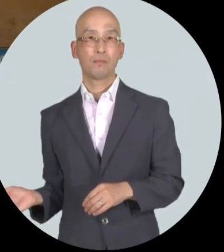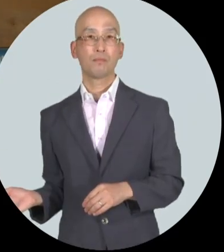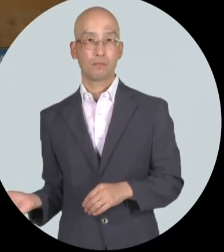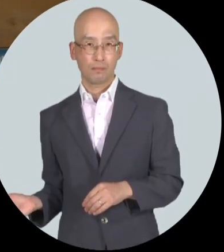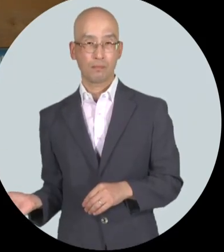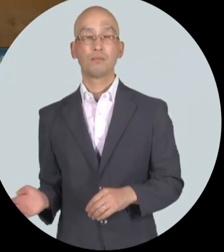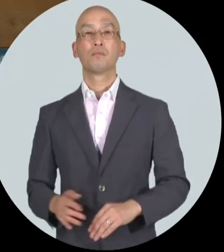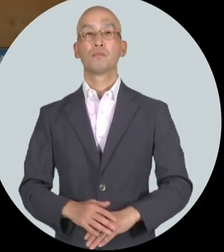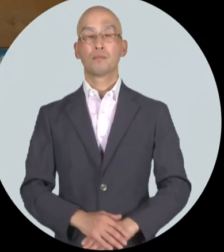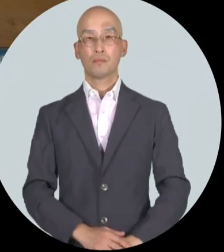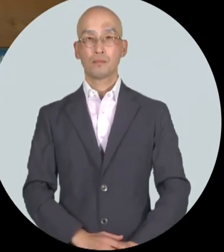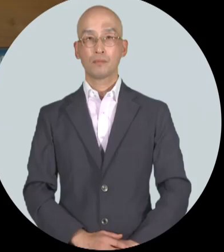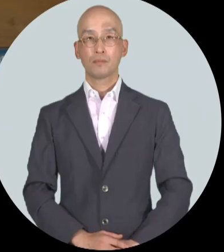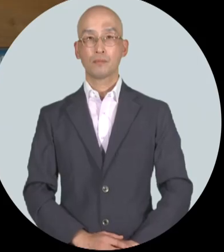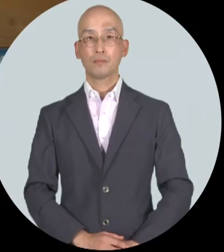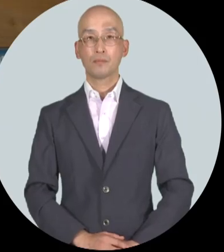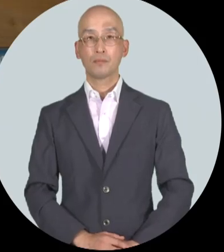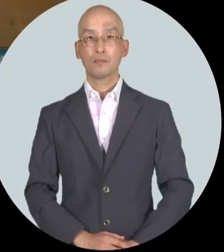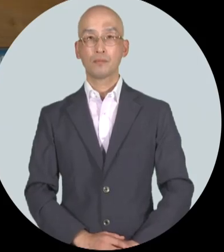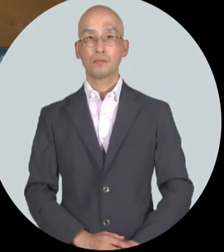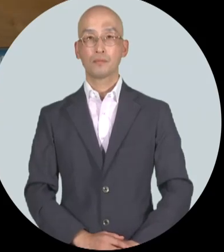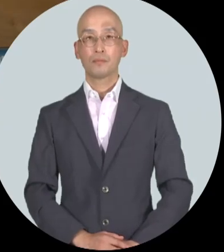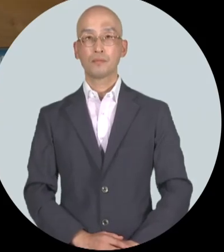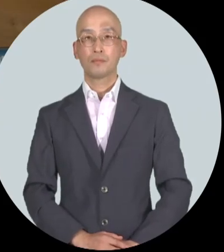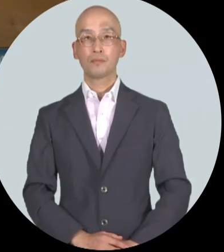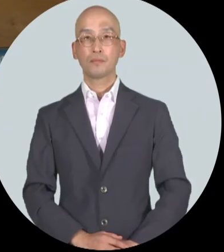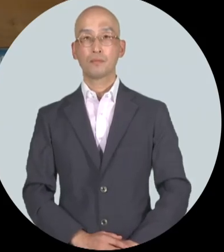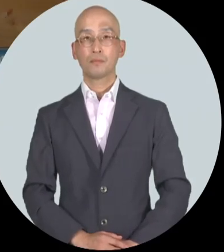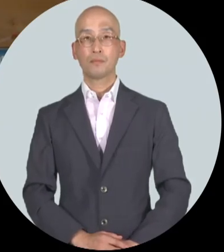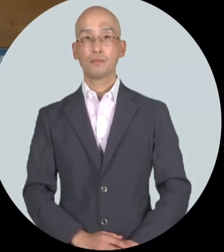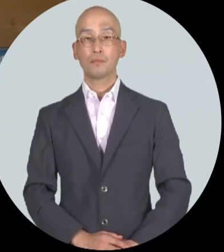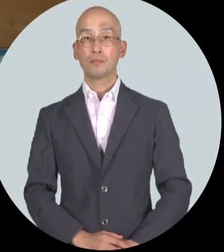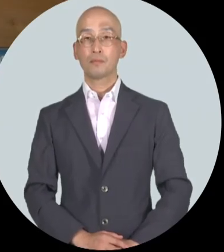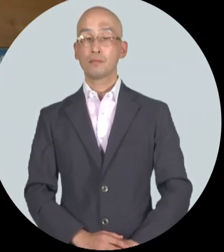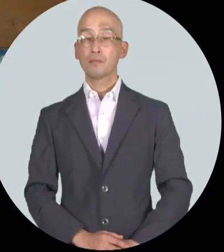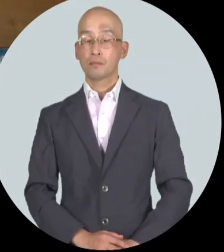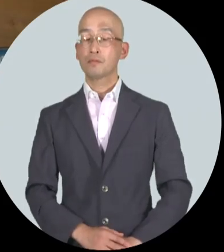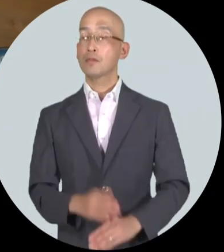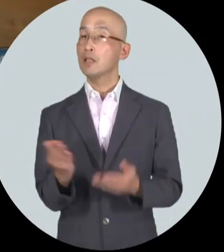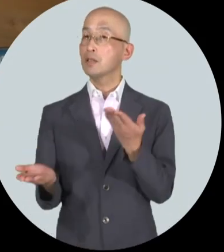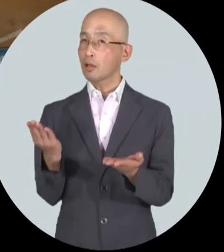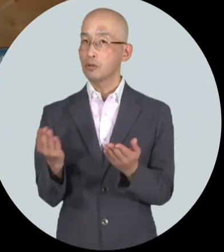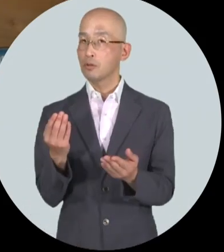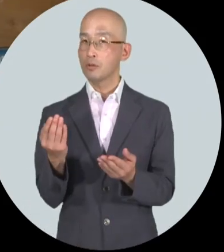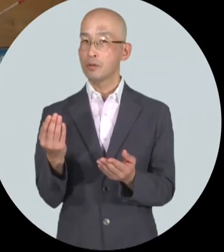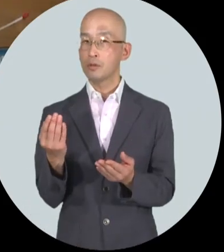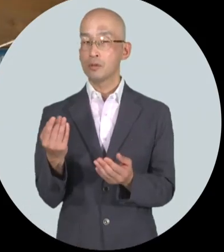円台ということでございます。比較で申し上げますと、